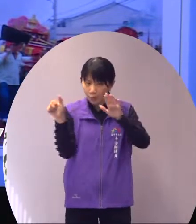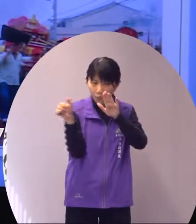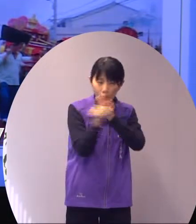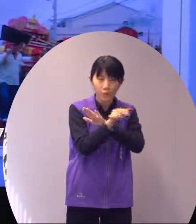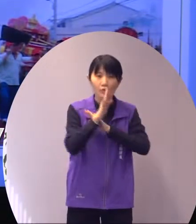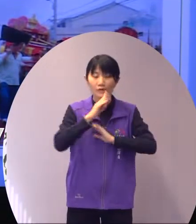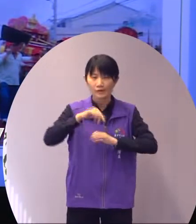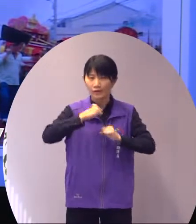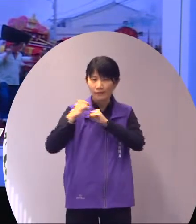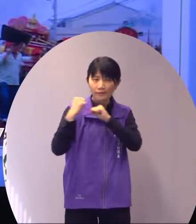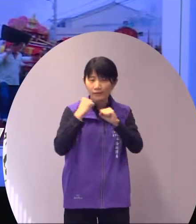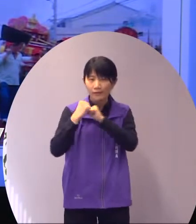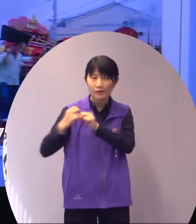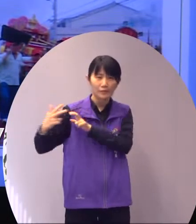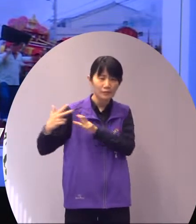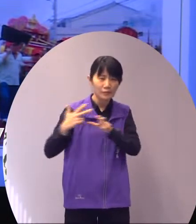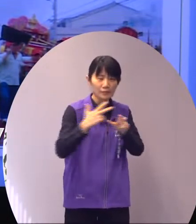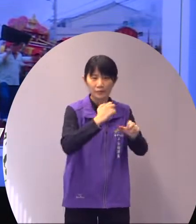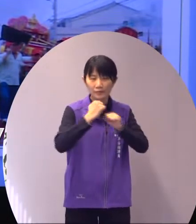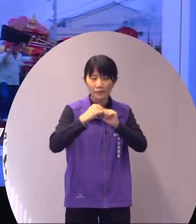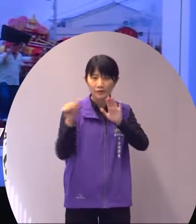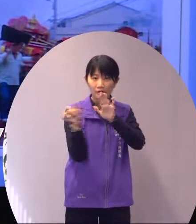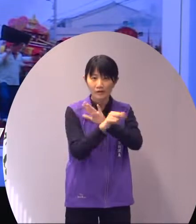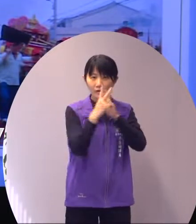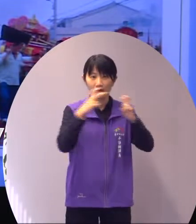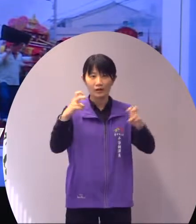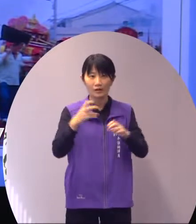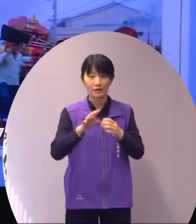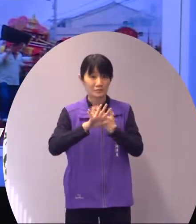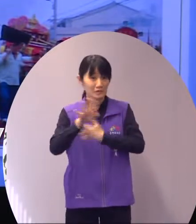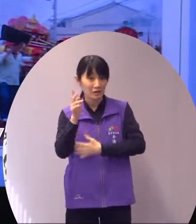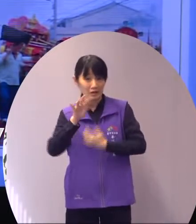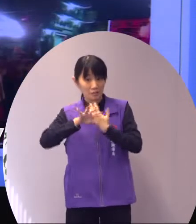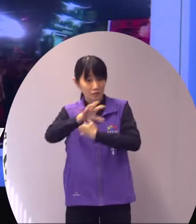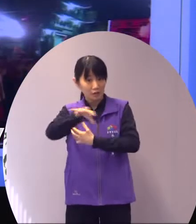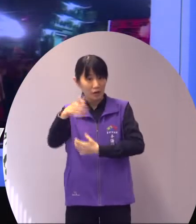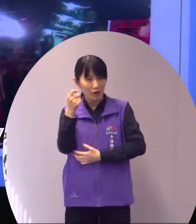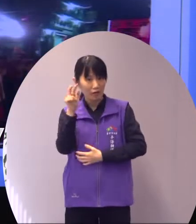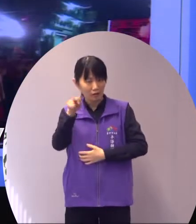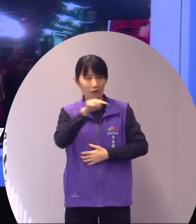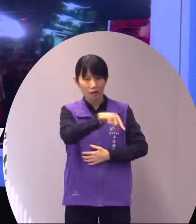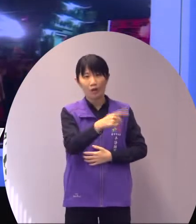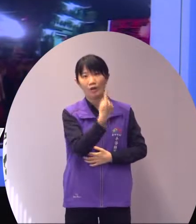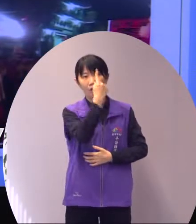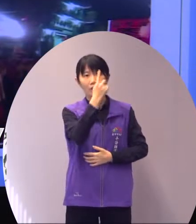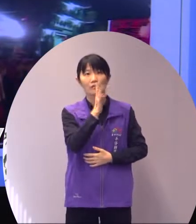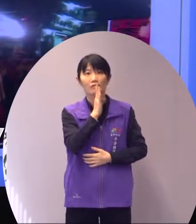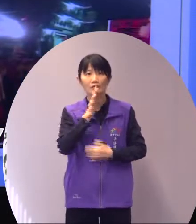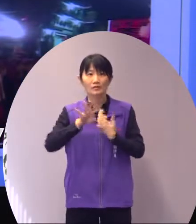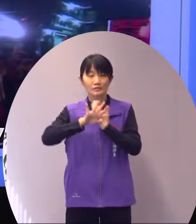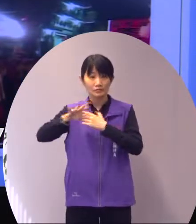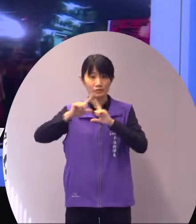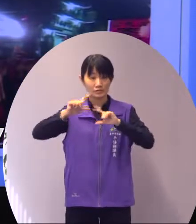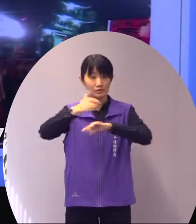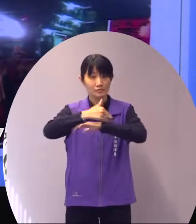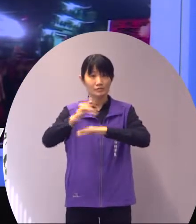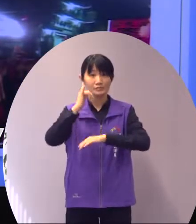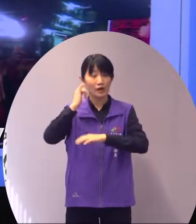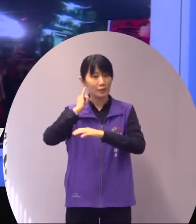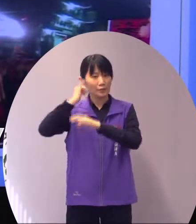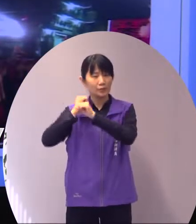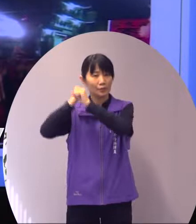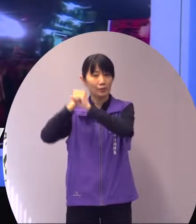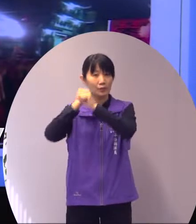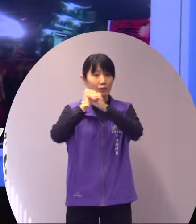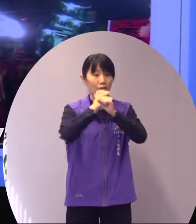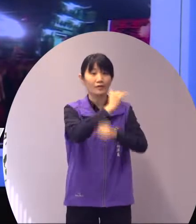庙互相竞争奔跑的次数，是台湾少见的民俗活动。第八个是大庄妈祖进香回銮绕